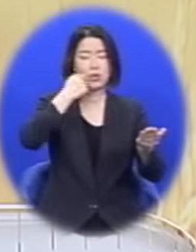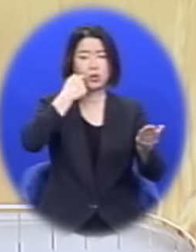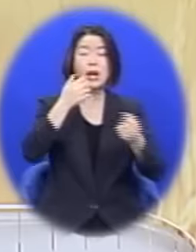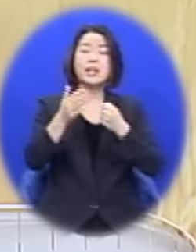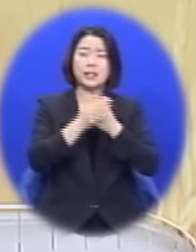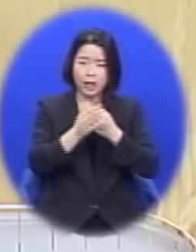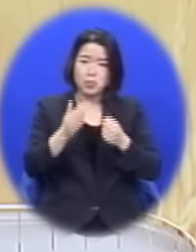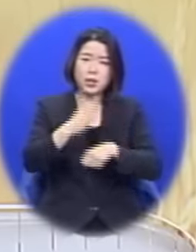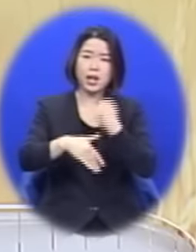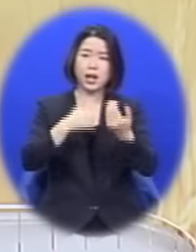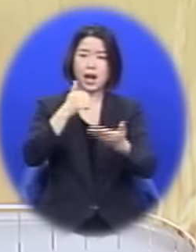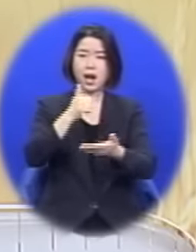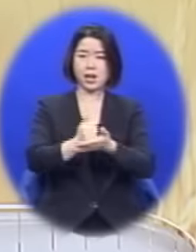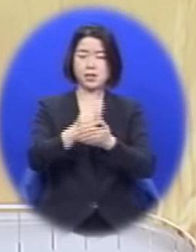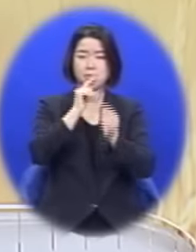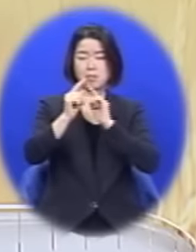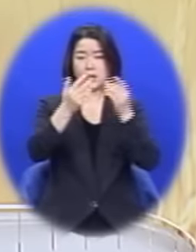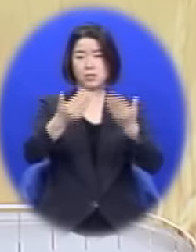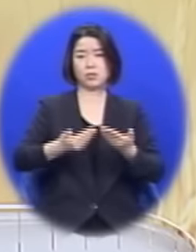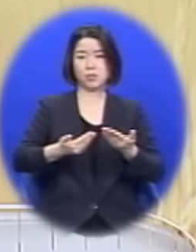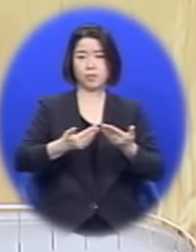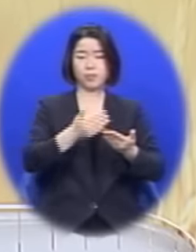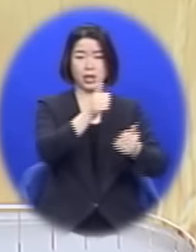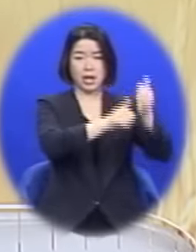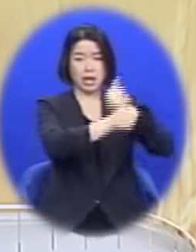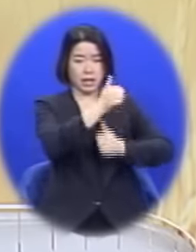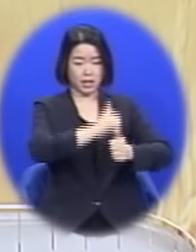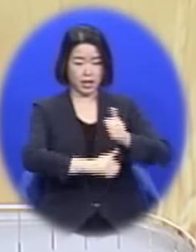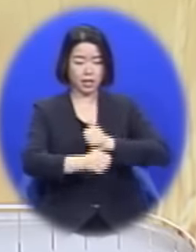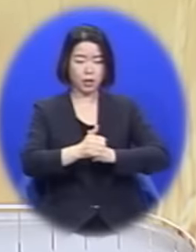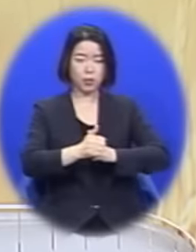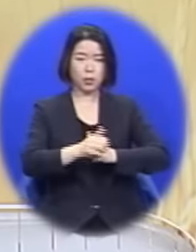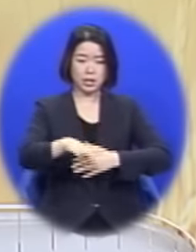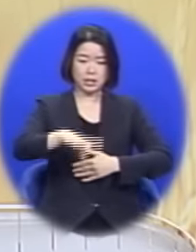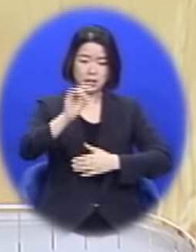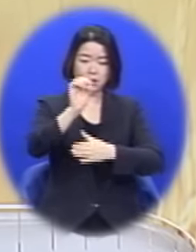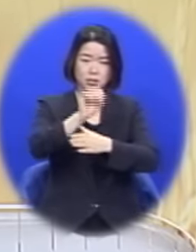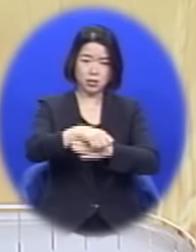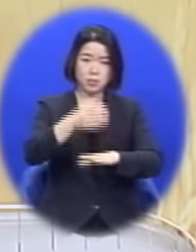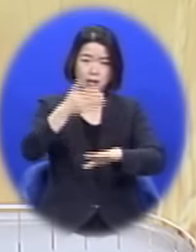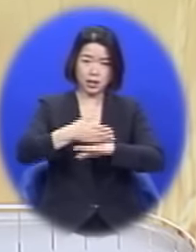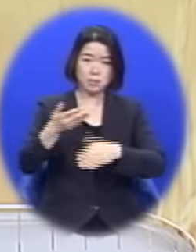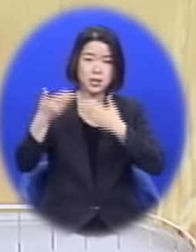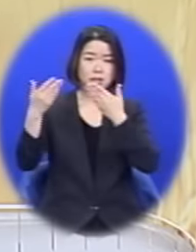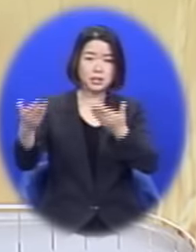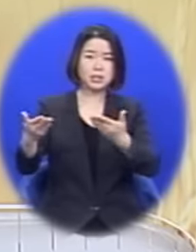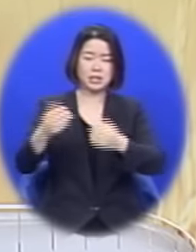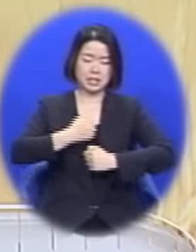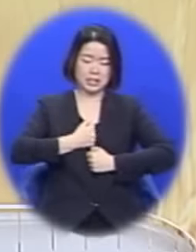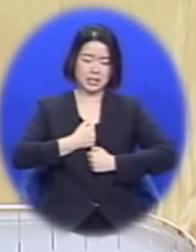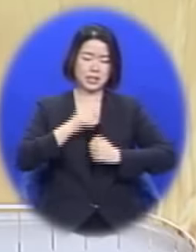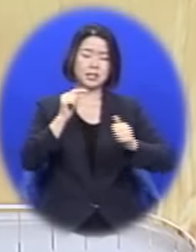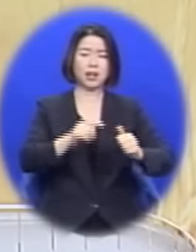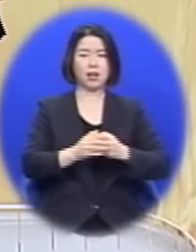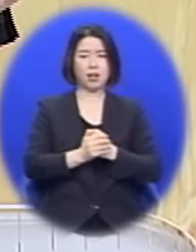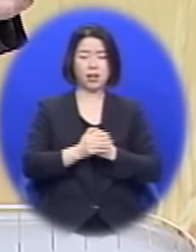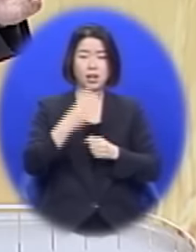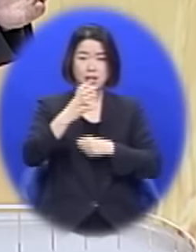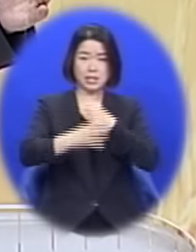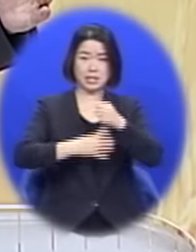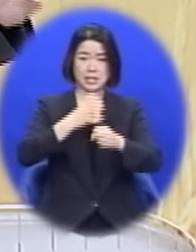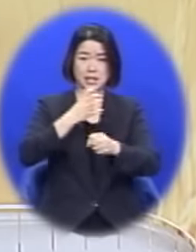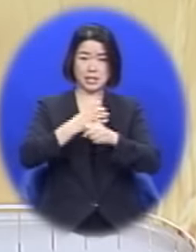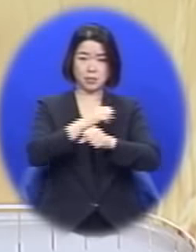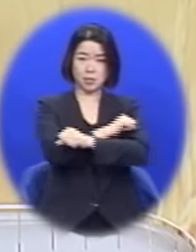거예요. 대대로 첫 열매 드리는 이 감사절을 지키라. 다시 말하면 40년 광야 생활